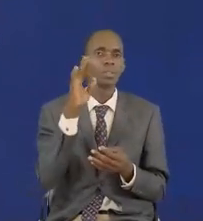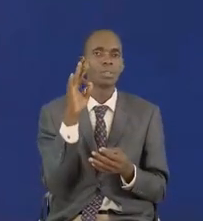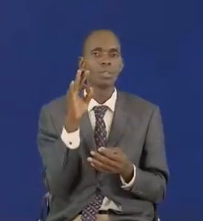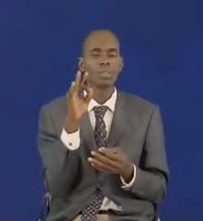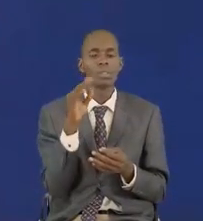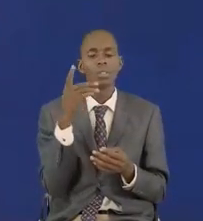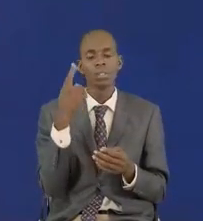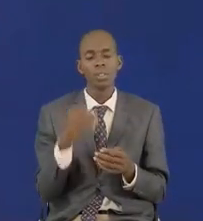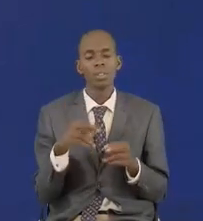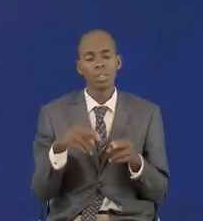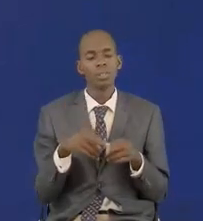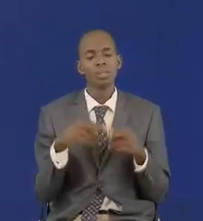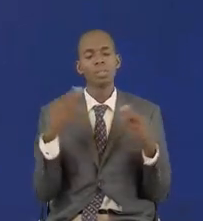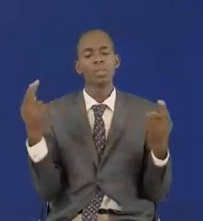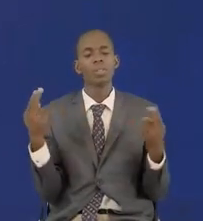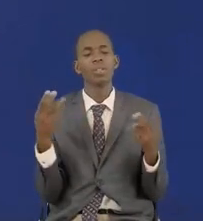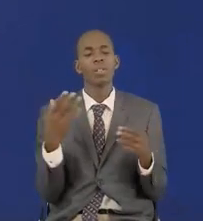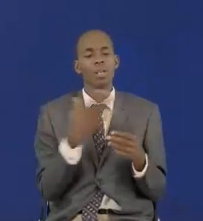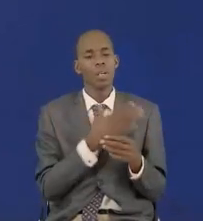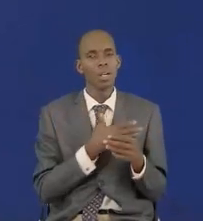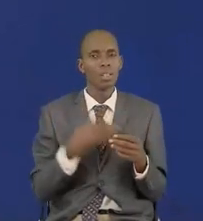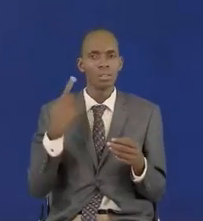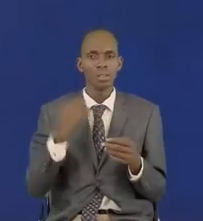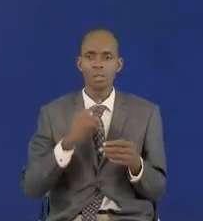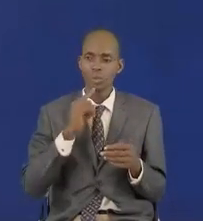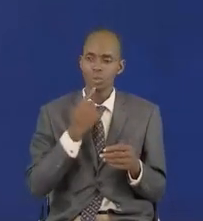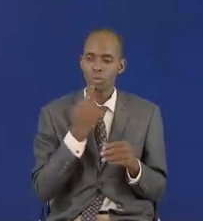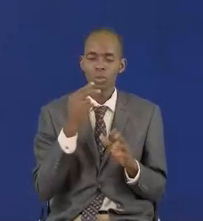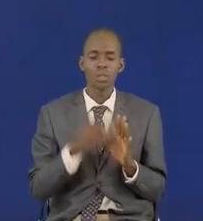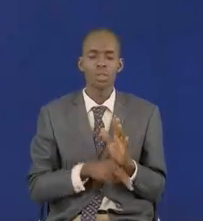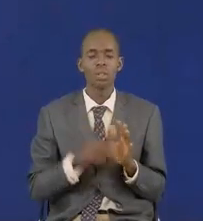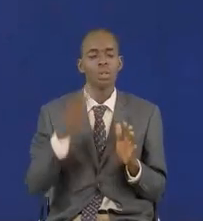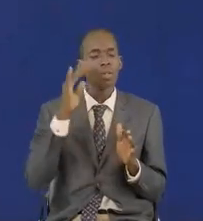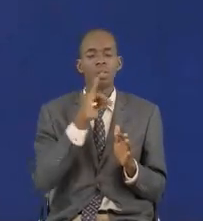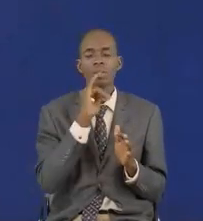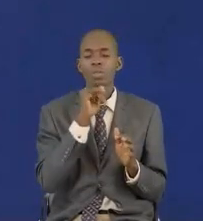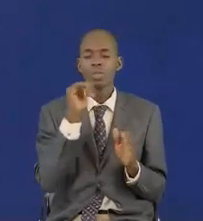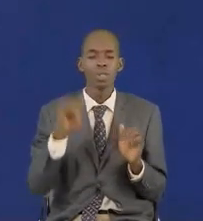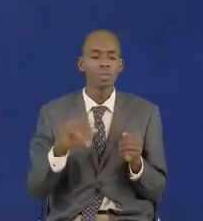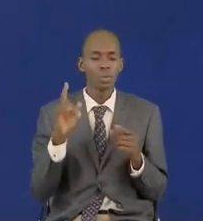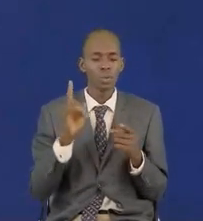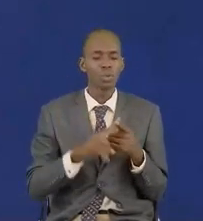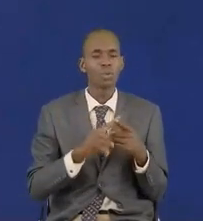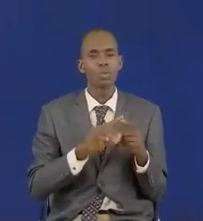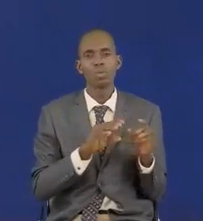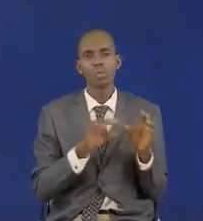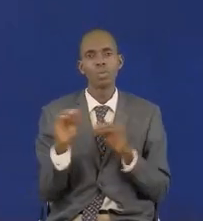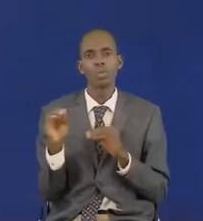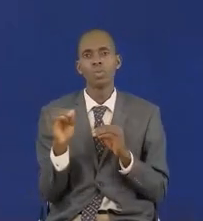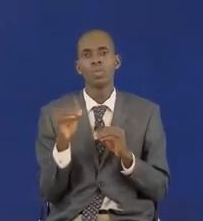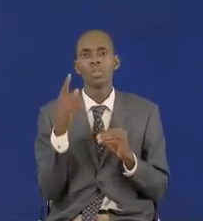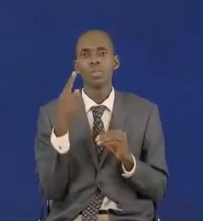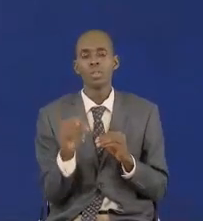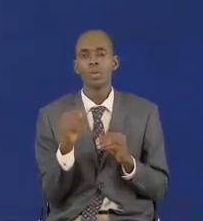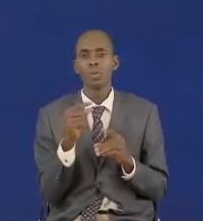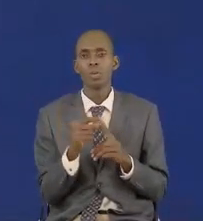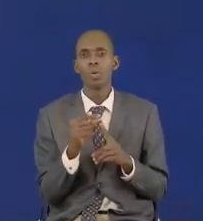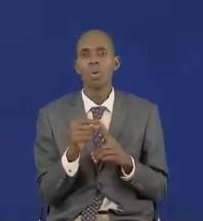il ne peut pas résister à la révélation et à la faveur il ne pouvait pas résister à la parole